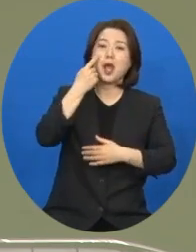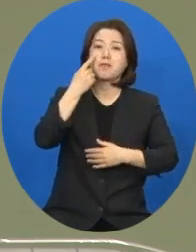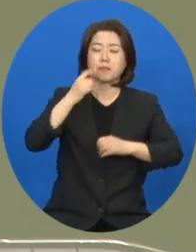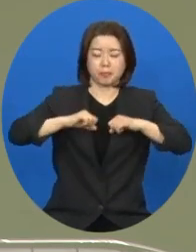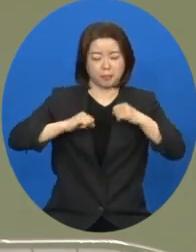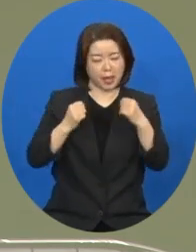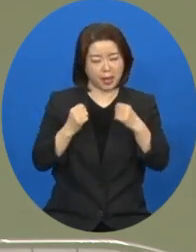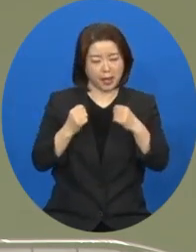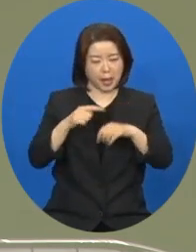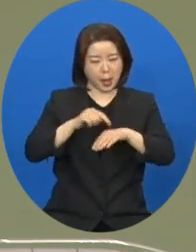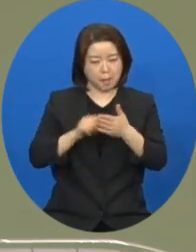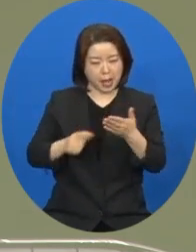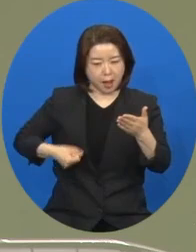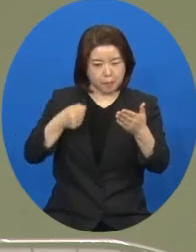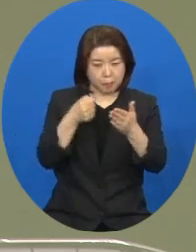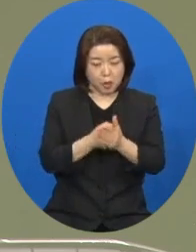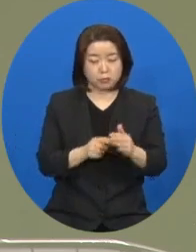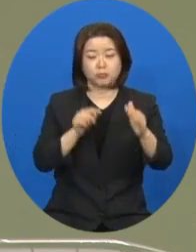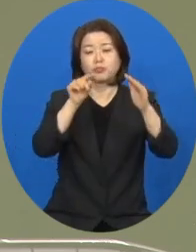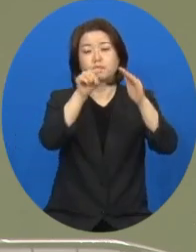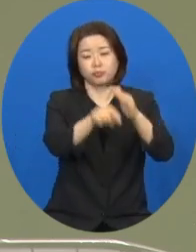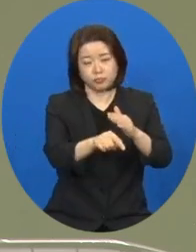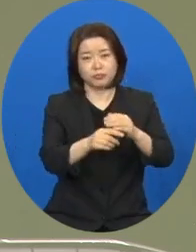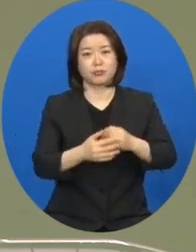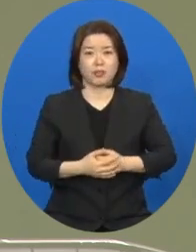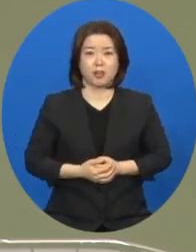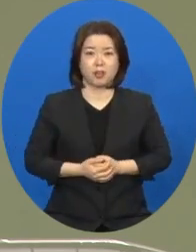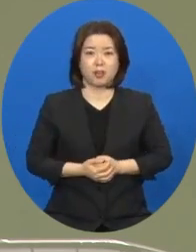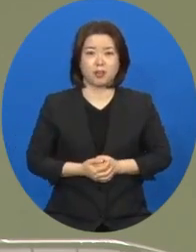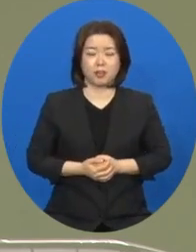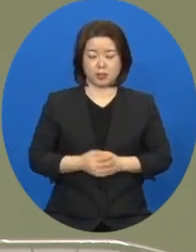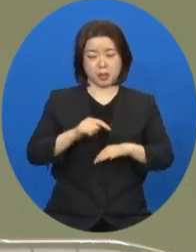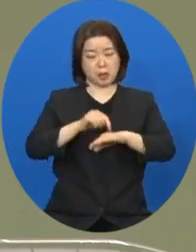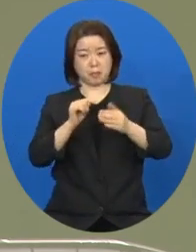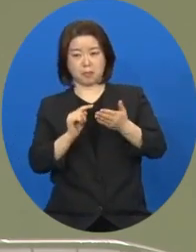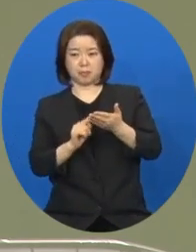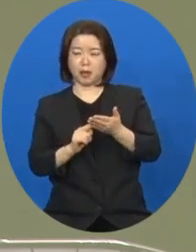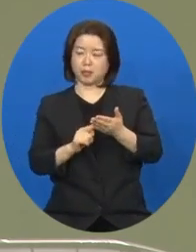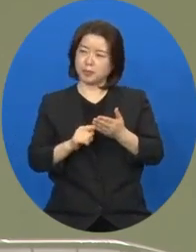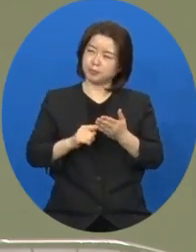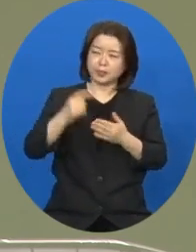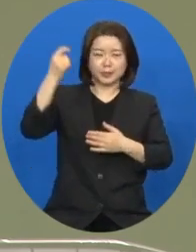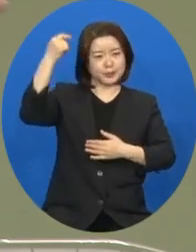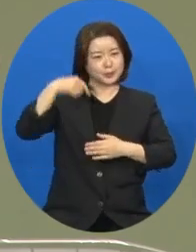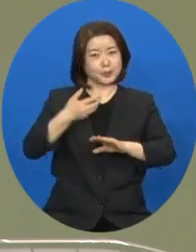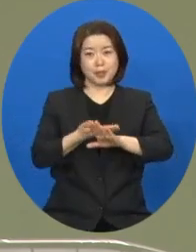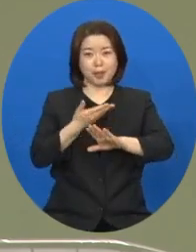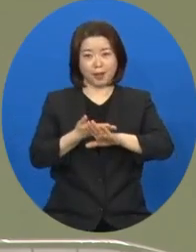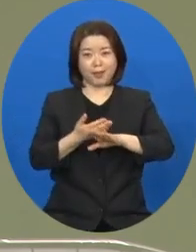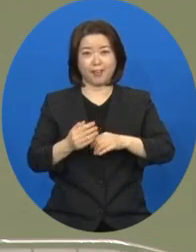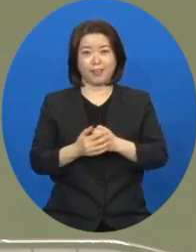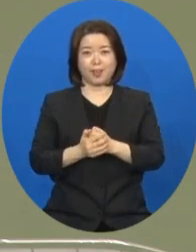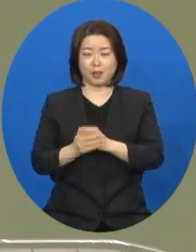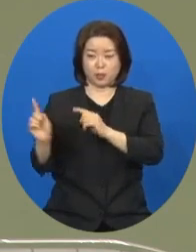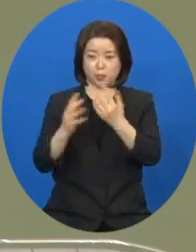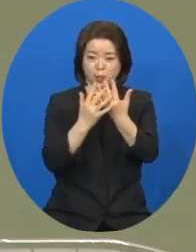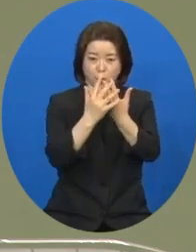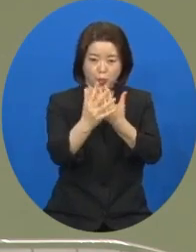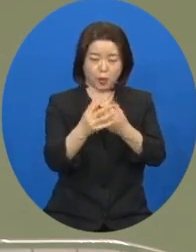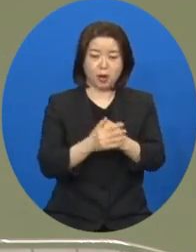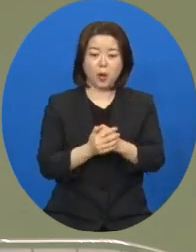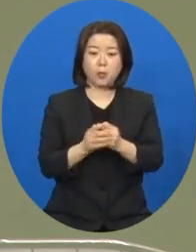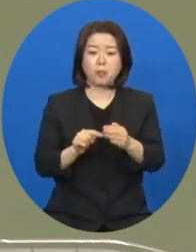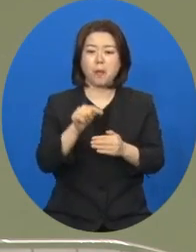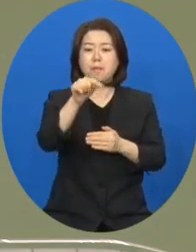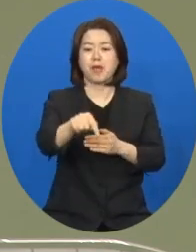이제 그렇게 마음을 정리하고 들어가 보니까 그 마음 자세가 달라지더라고요. 그래서 그 집회장 맨